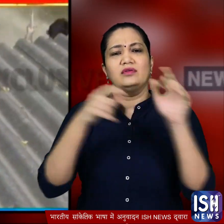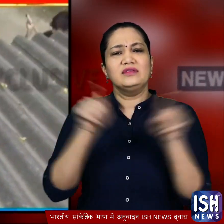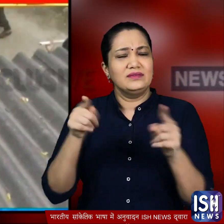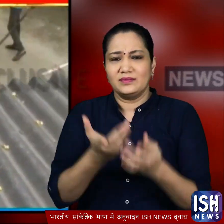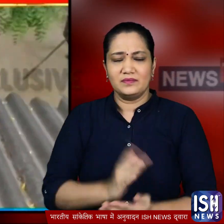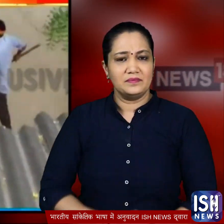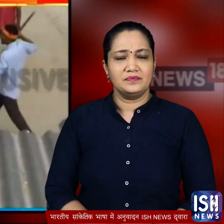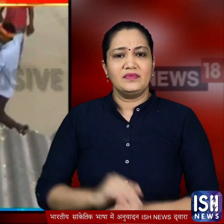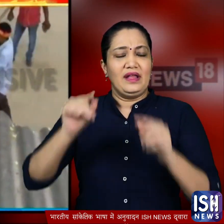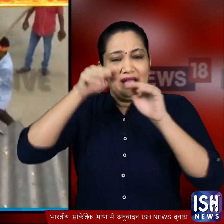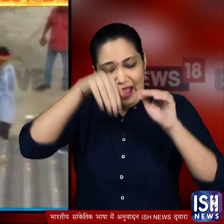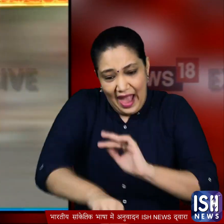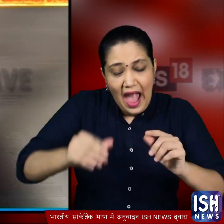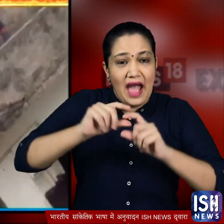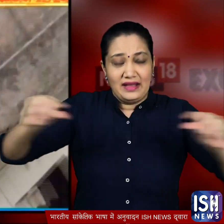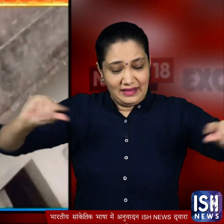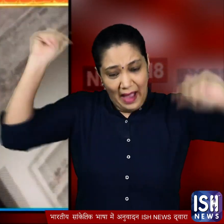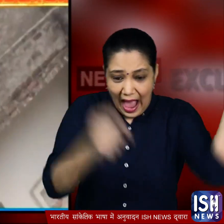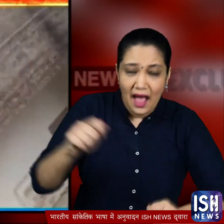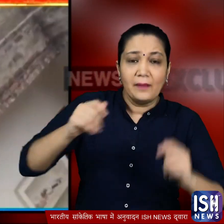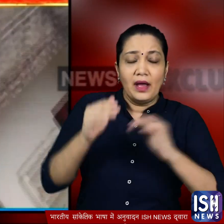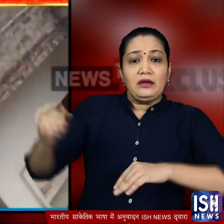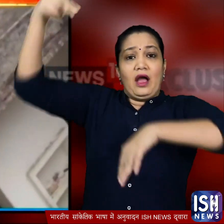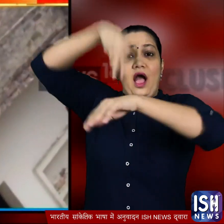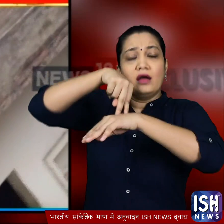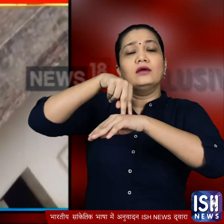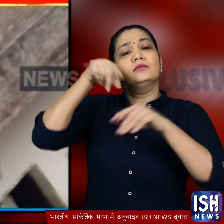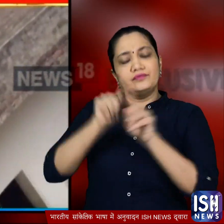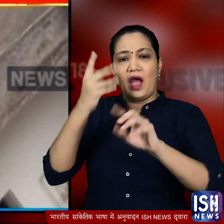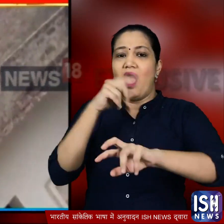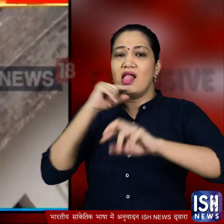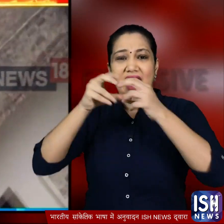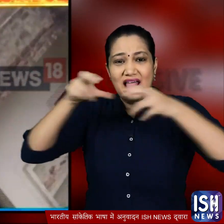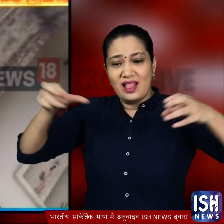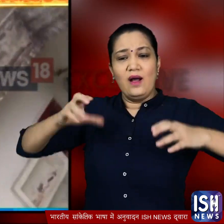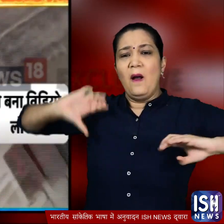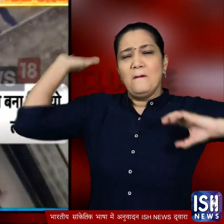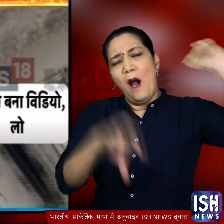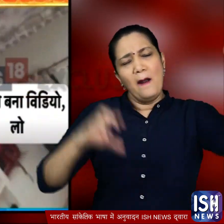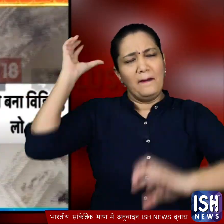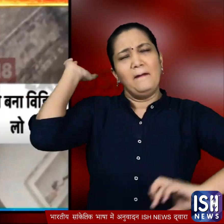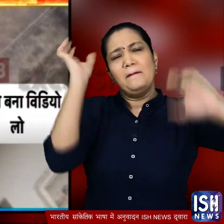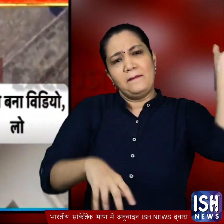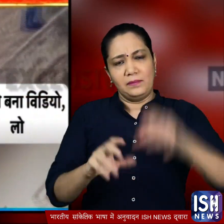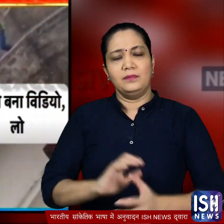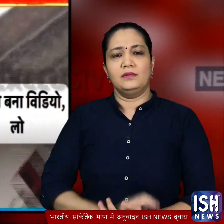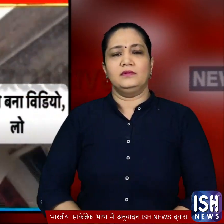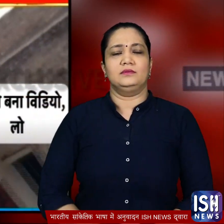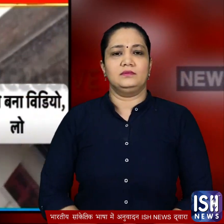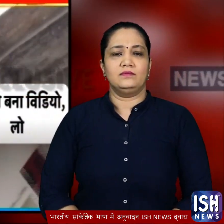नीचे तो लोग एक दूसरे पर डंडे बरसा ही रहे थे, वहीं घर की छत से भी कुछ लोग ईंट से हमला करने में पीछे नहीं रहे।